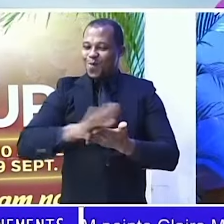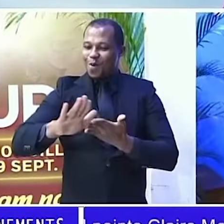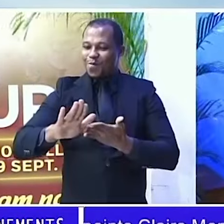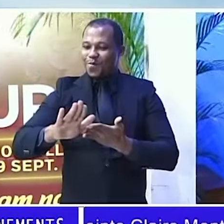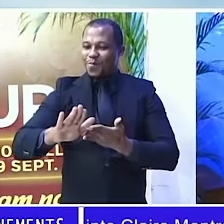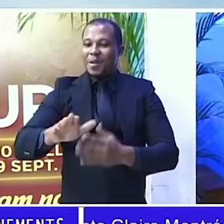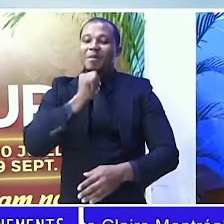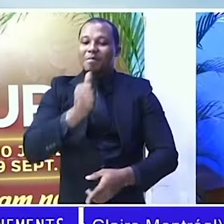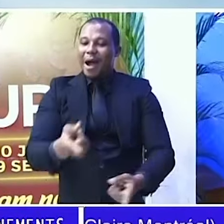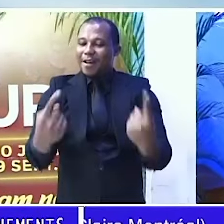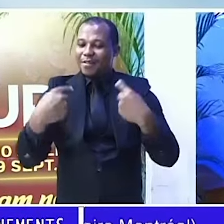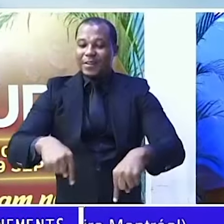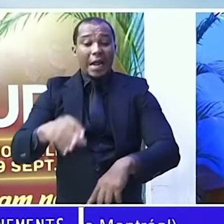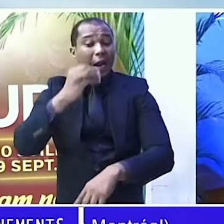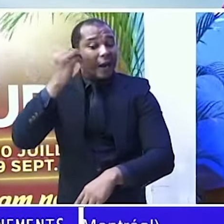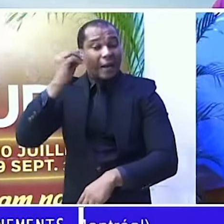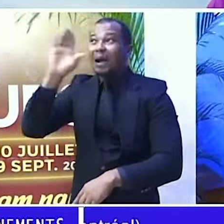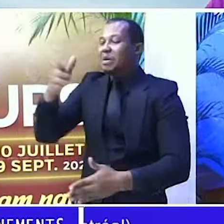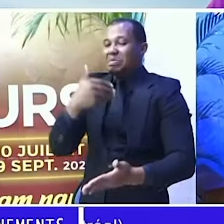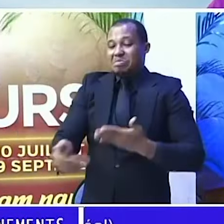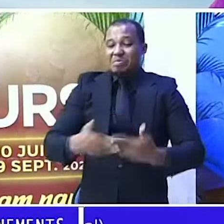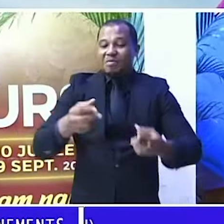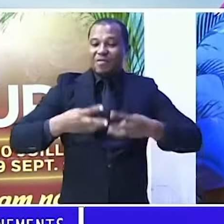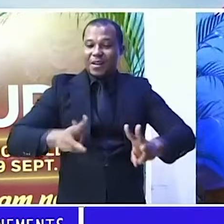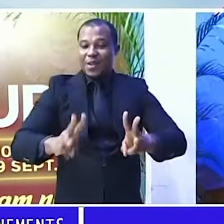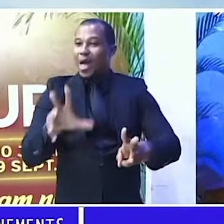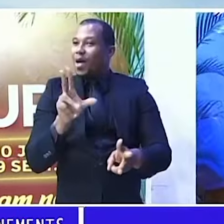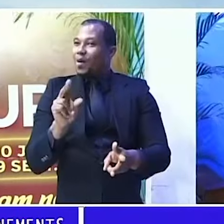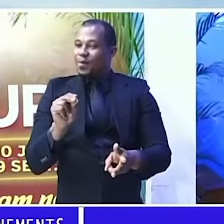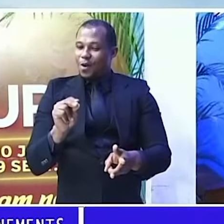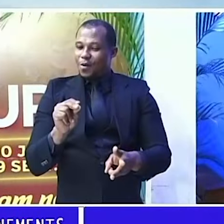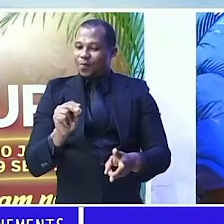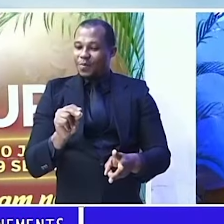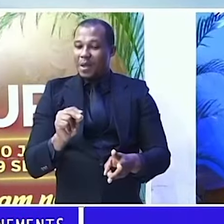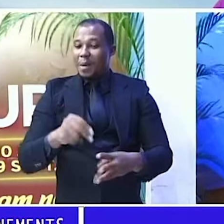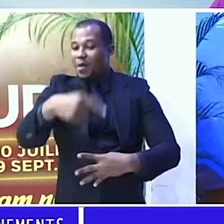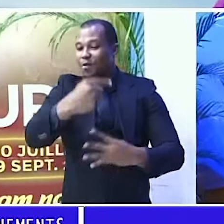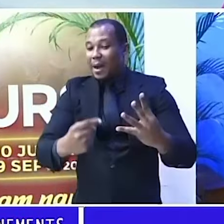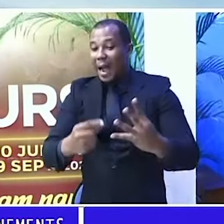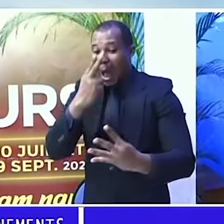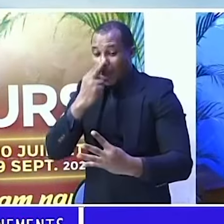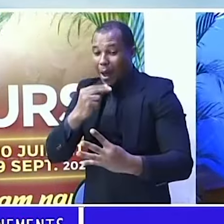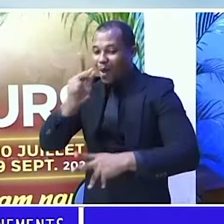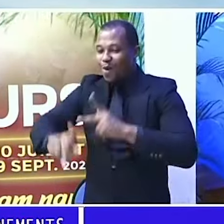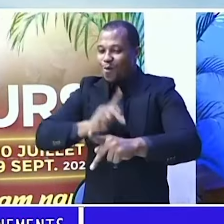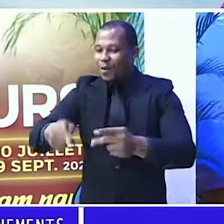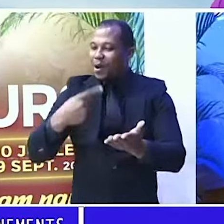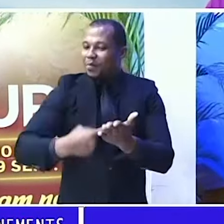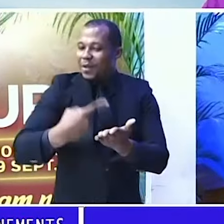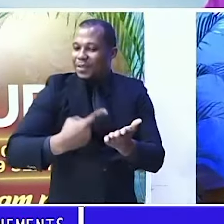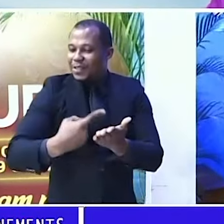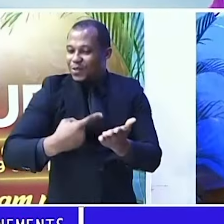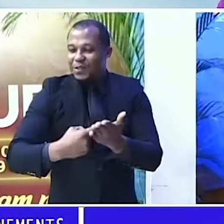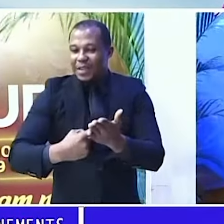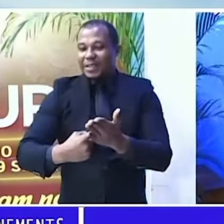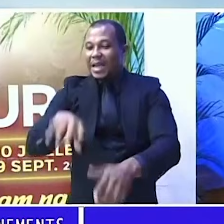Pas vine caille bon Dieu n'importe comment. Ça qui doit là, il y a monde qui a fait discussion, ah c'est l'église